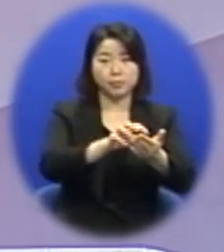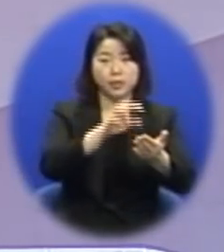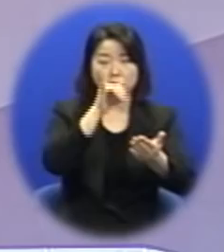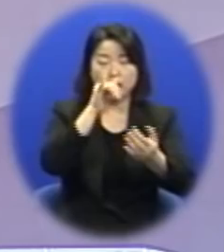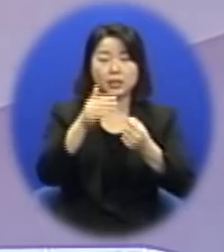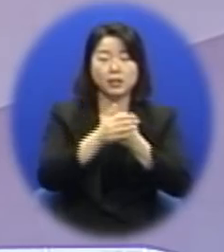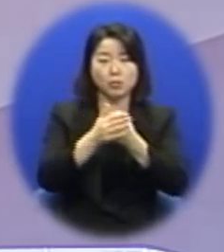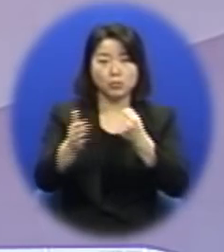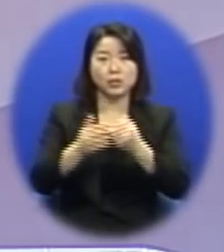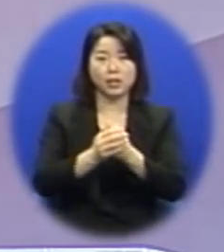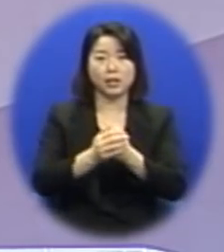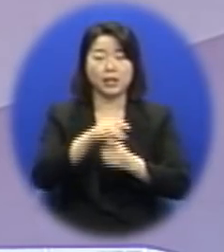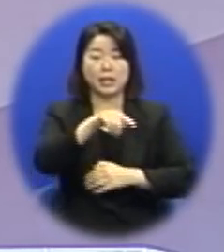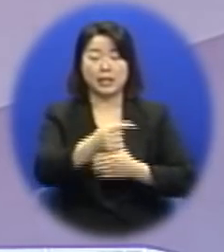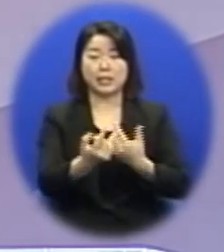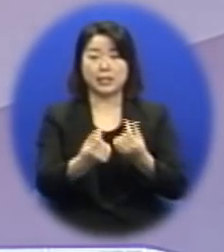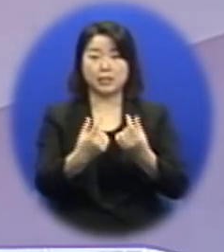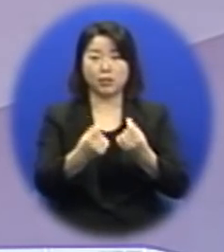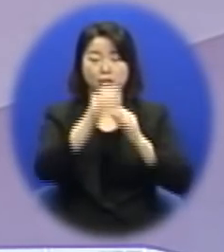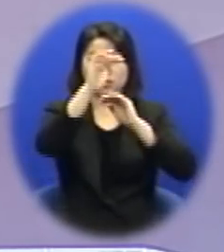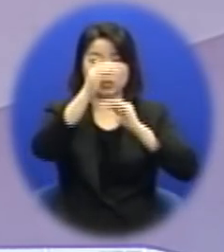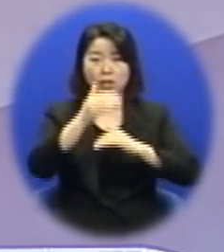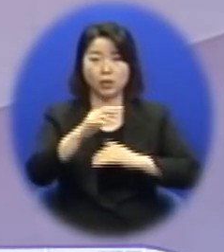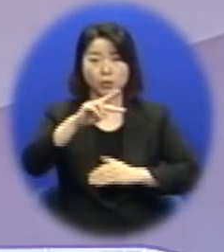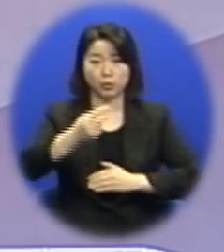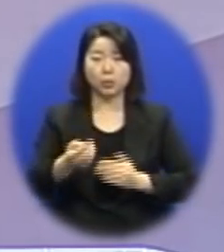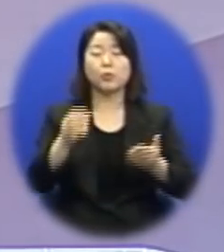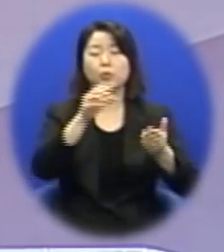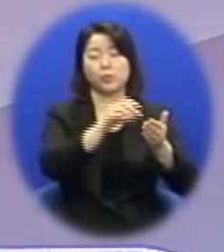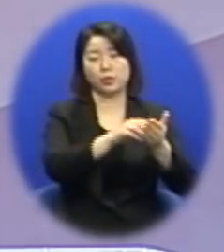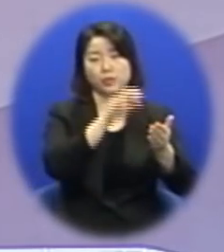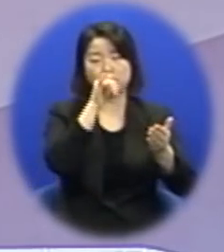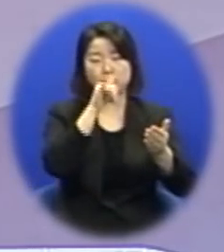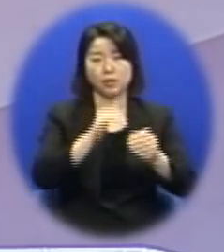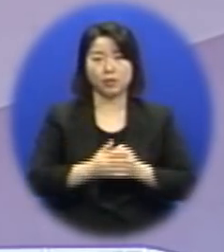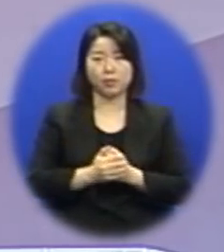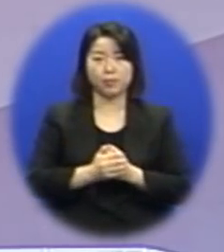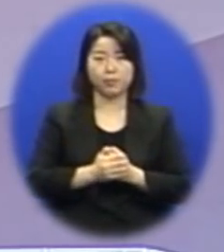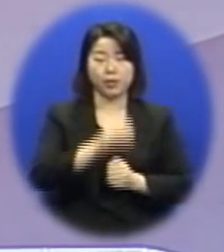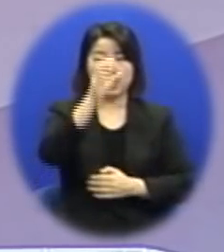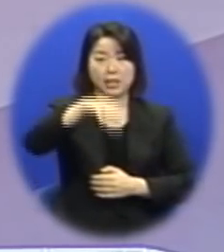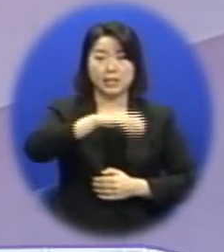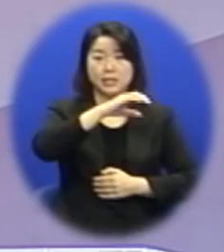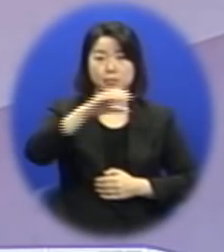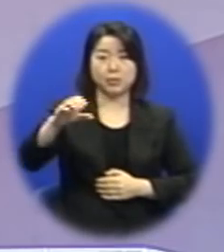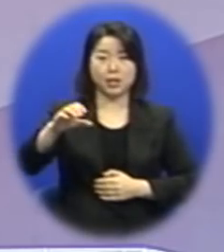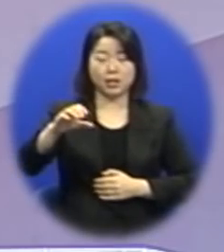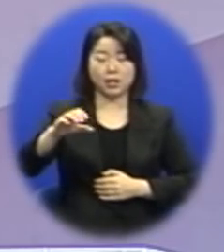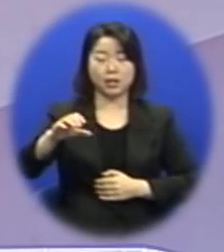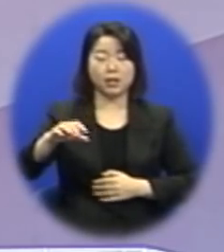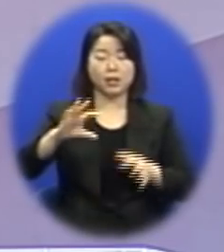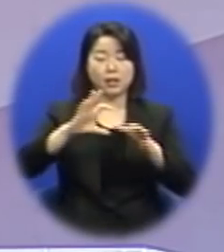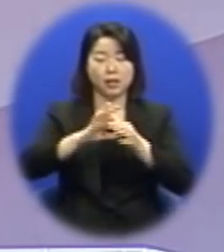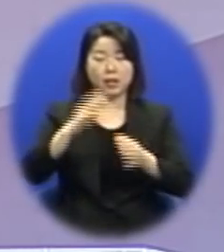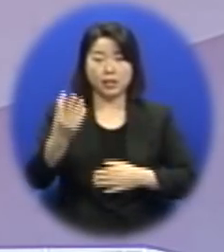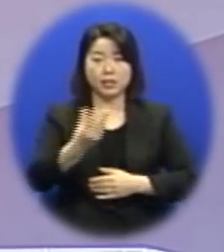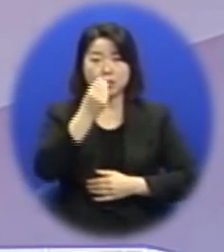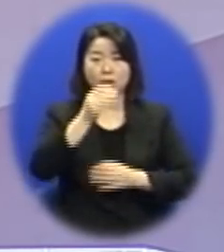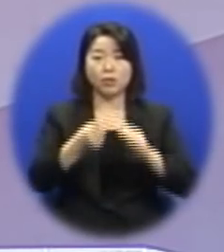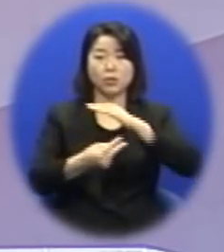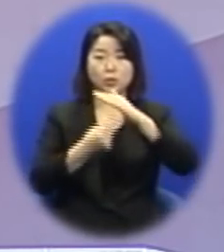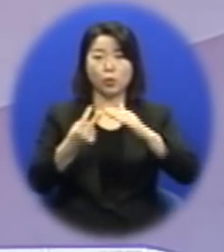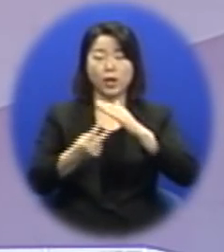때문에 이와 같은 성경이 있는 거예요 어 십자가의 성 요한이라는 사람이